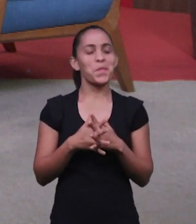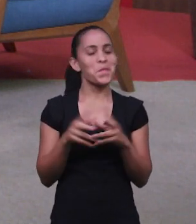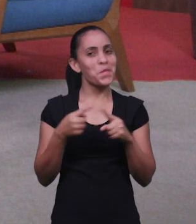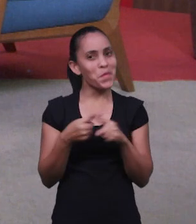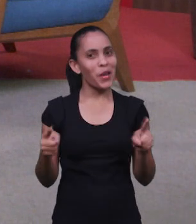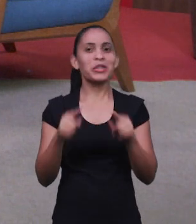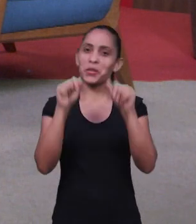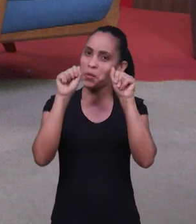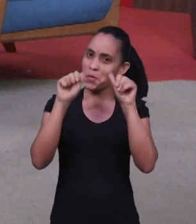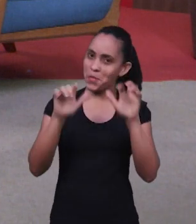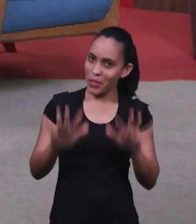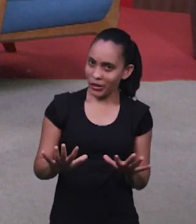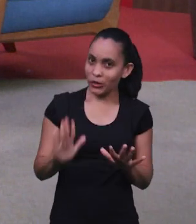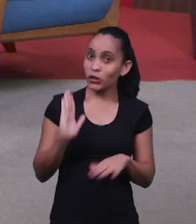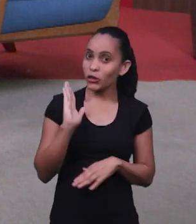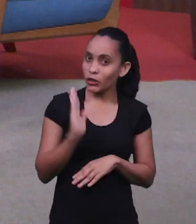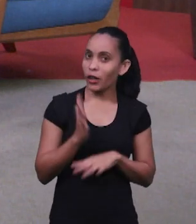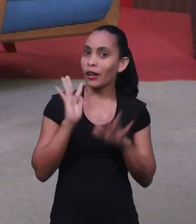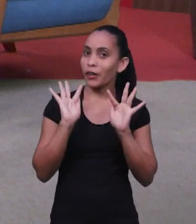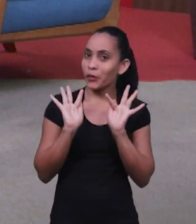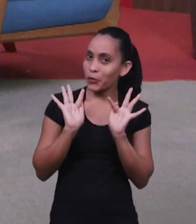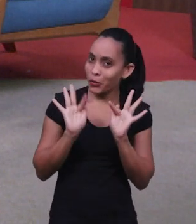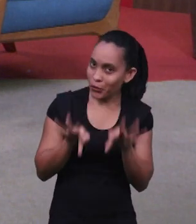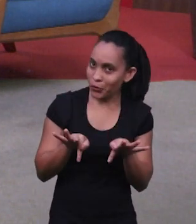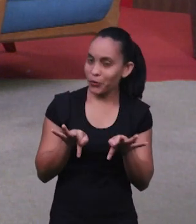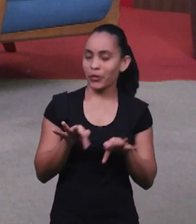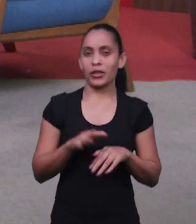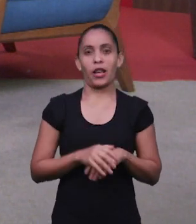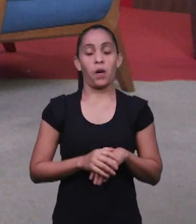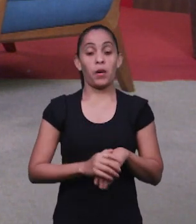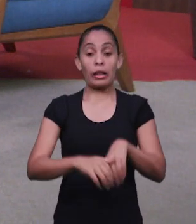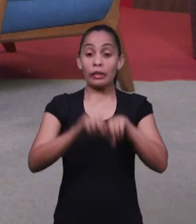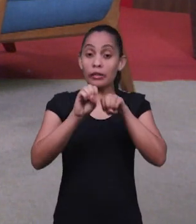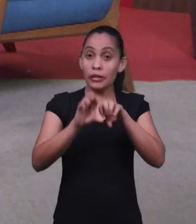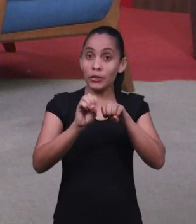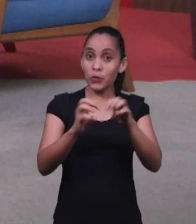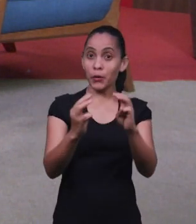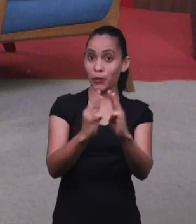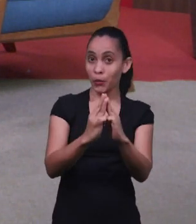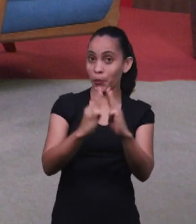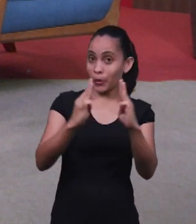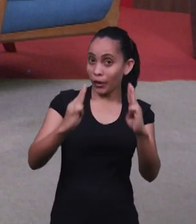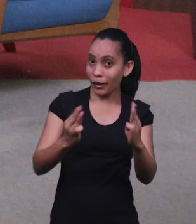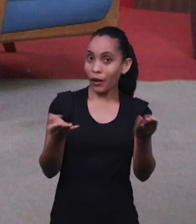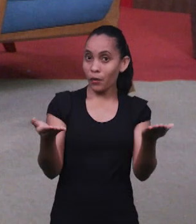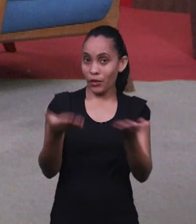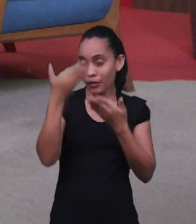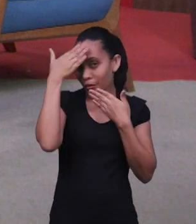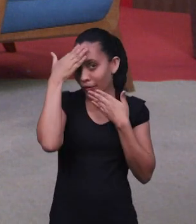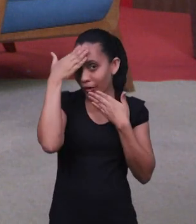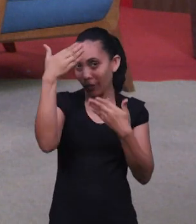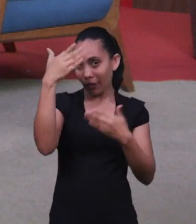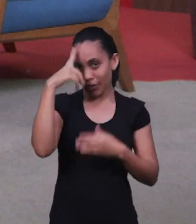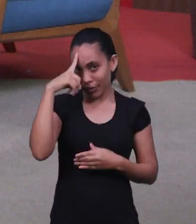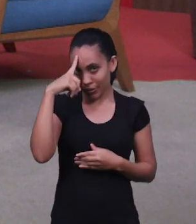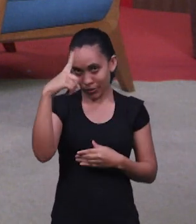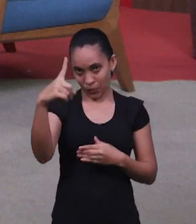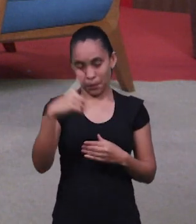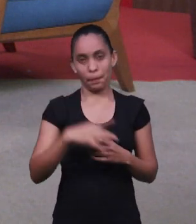tout est bénédiction. Nous sommes arrivés à la fin de cette édition de Leçon du Manaïm et encore une fois, je vous remercie à vous